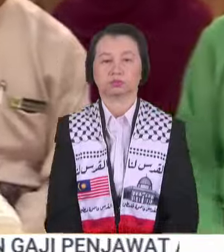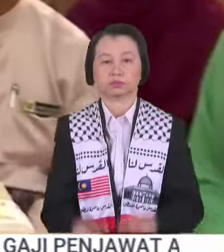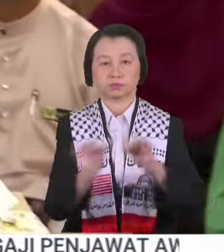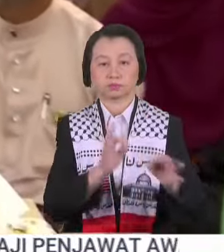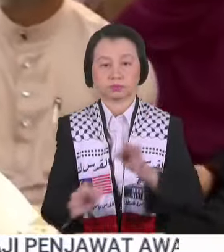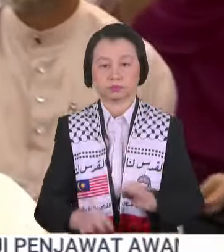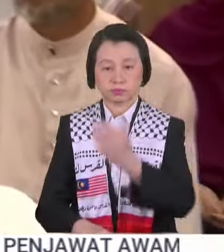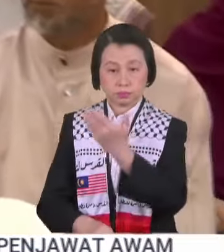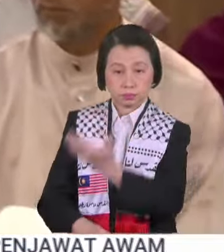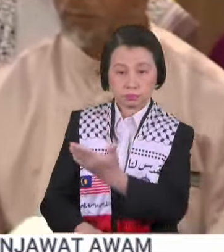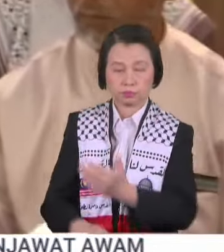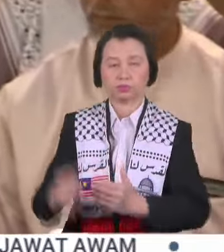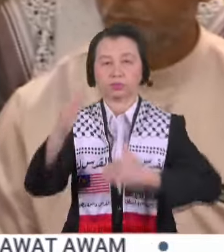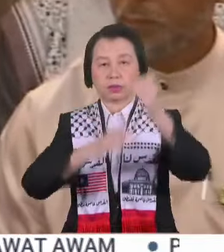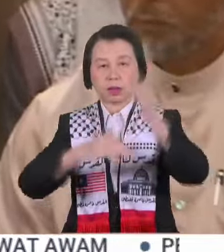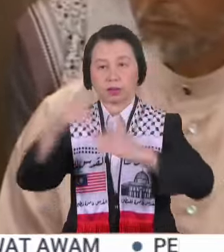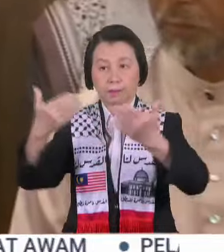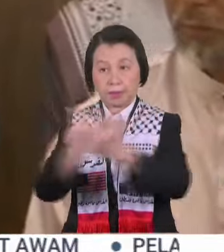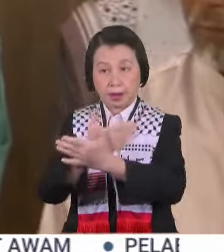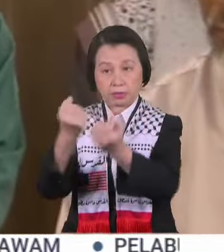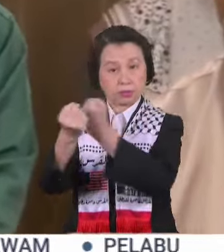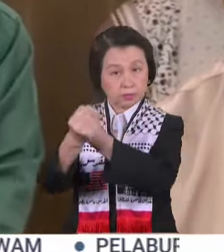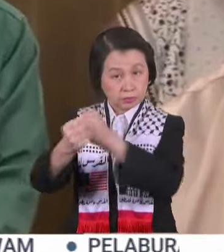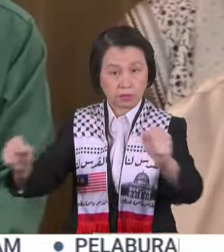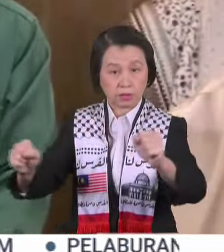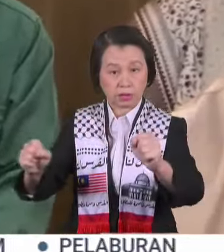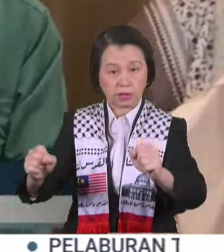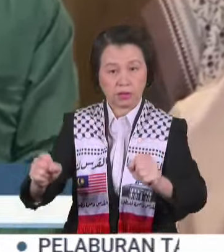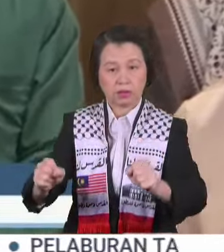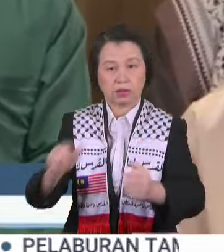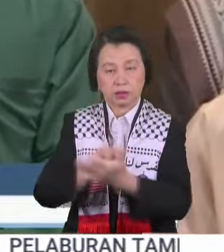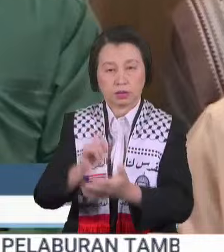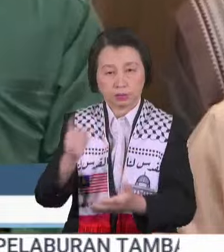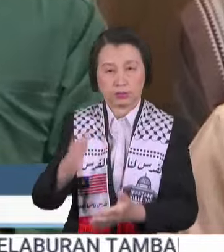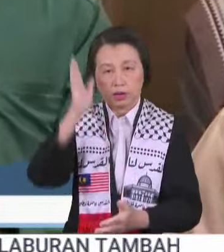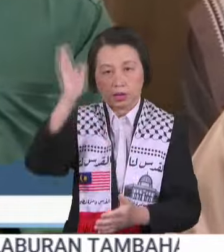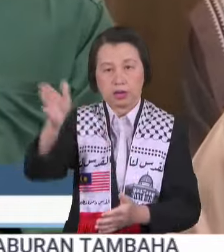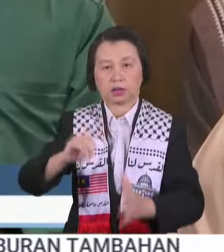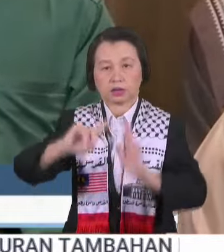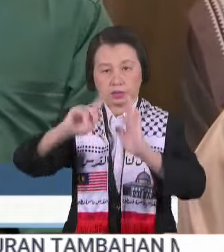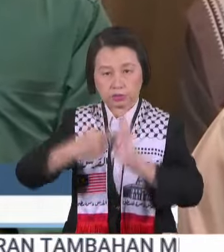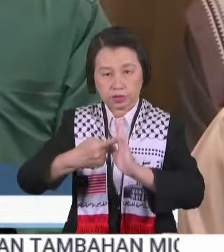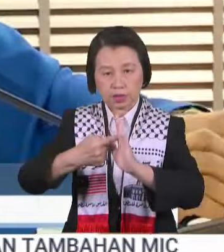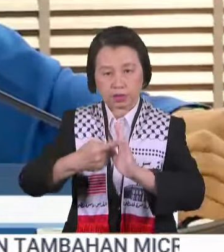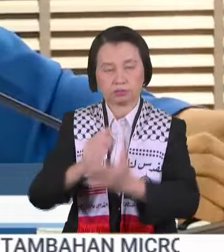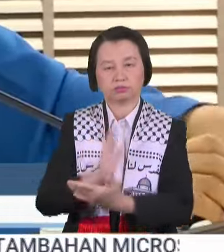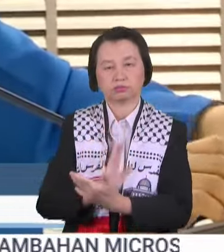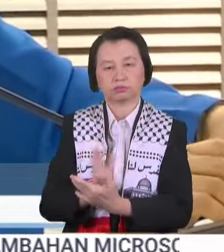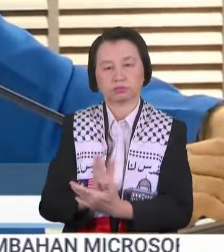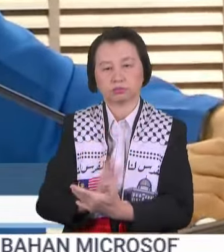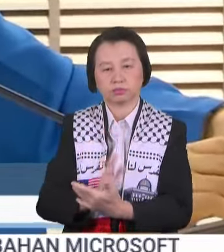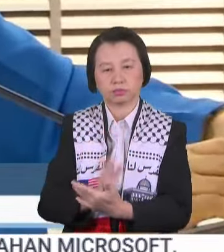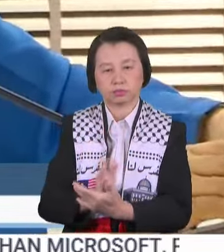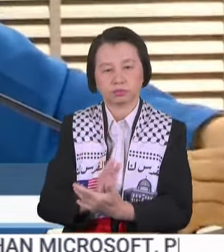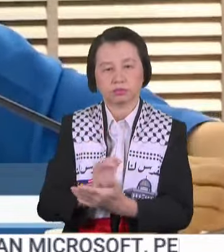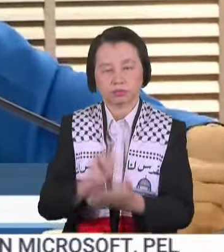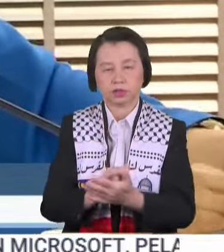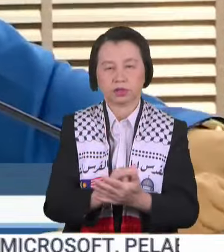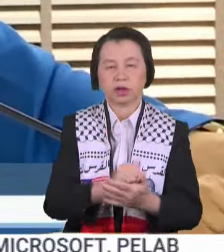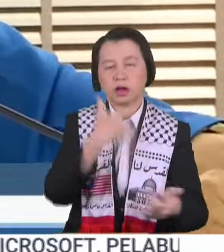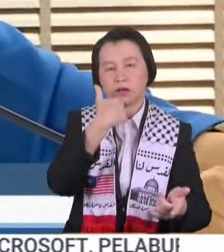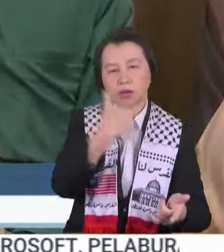Jelas beliau, sehingga bangunan baharu siap, pusat pengembangan Al-Quran tersebut akan beroperasi secara sementara di bangunan lama